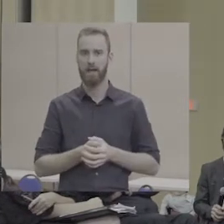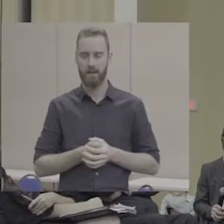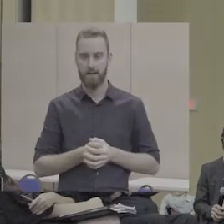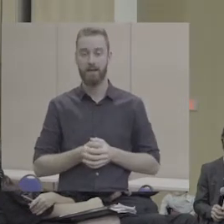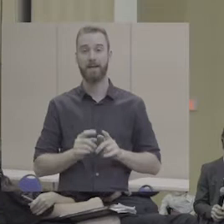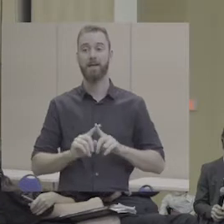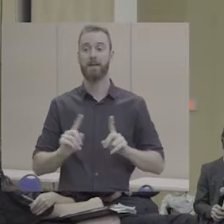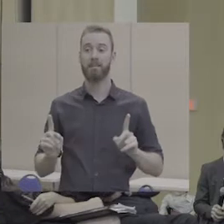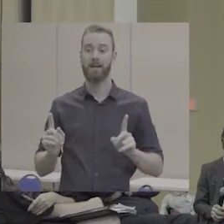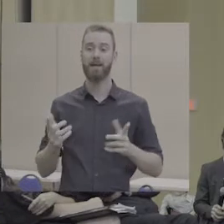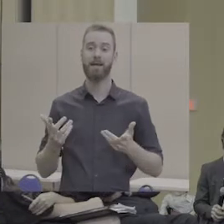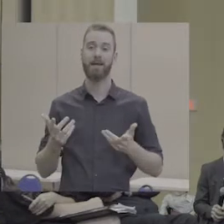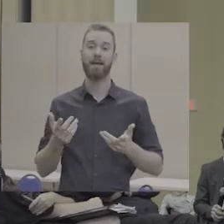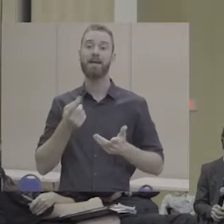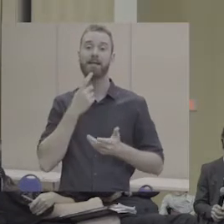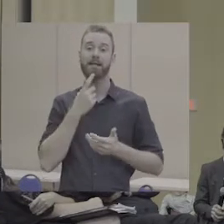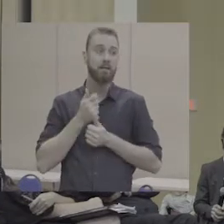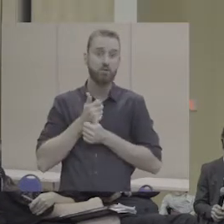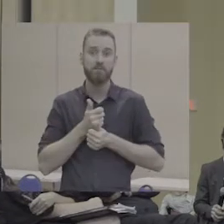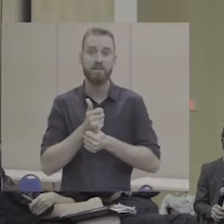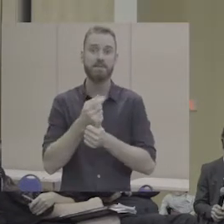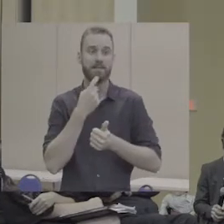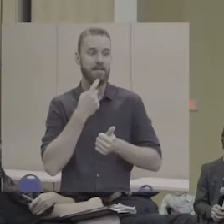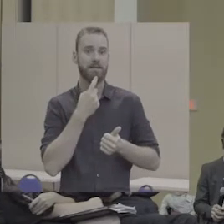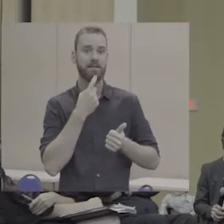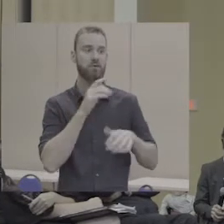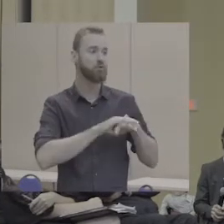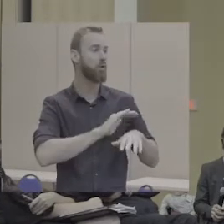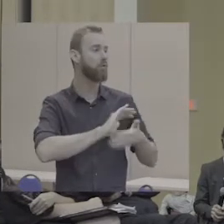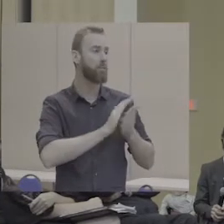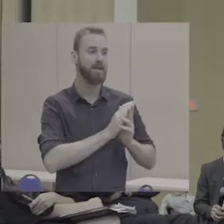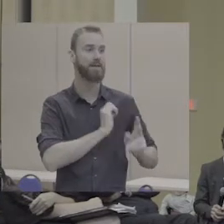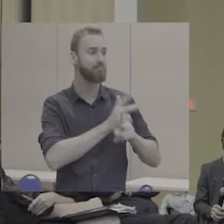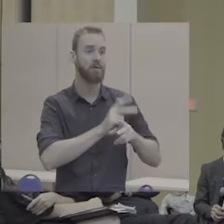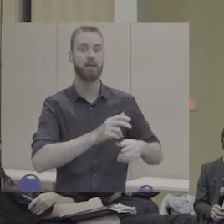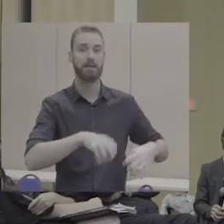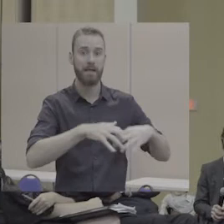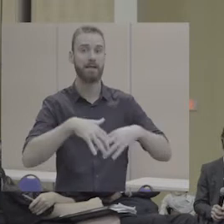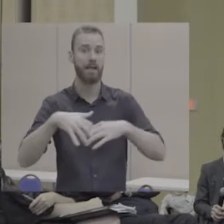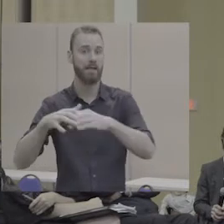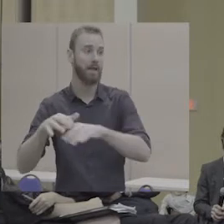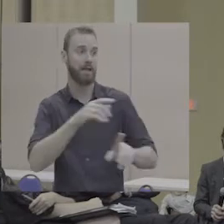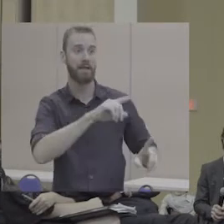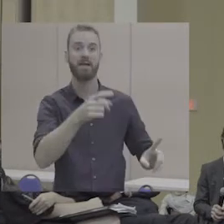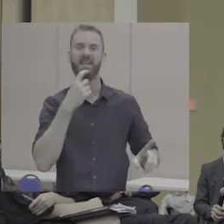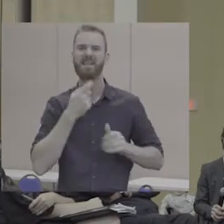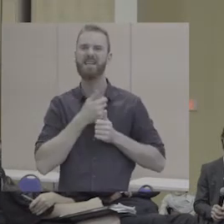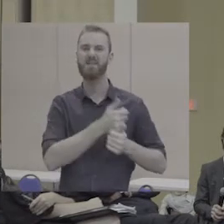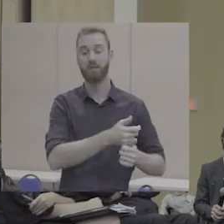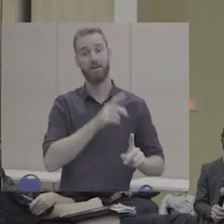qui va les suivre à trace? Parce que comme c'est là, on dirait